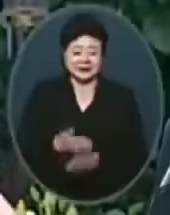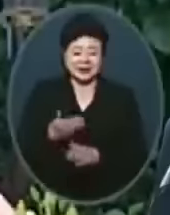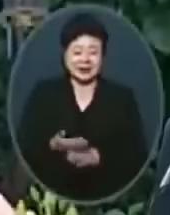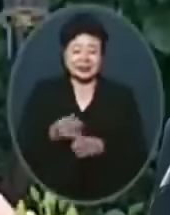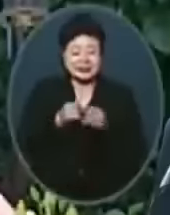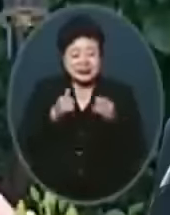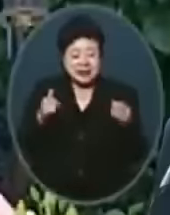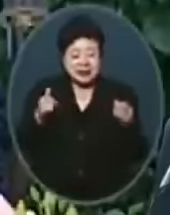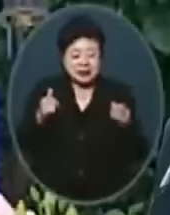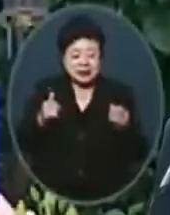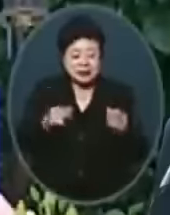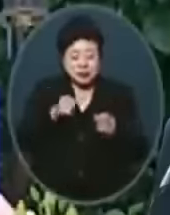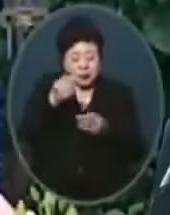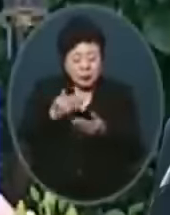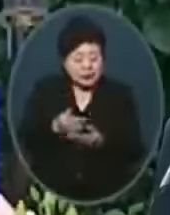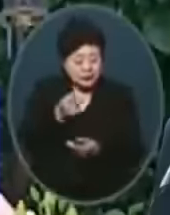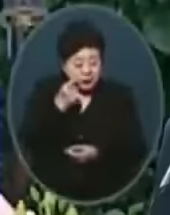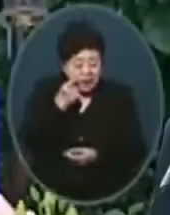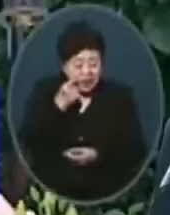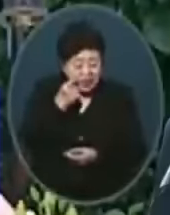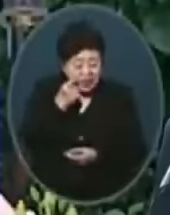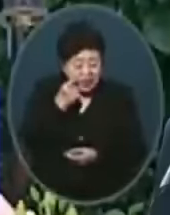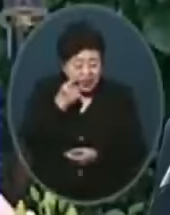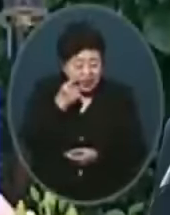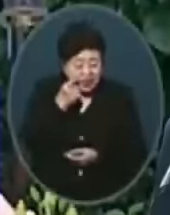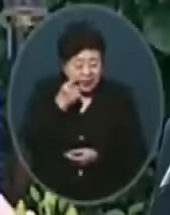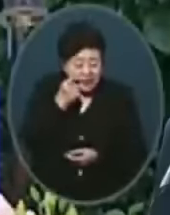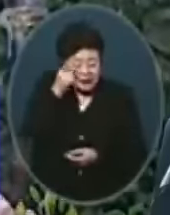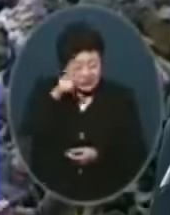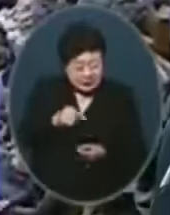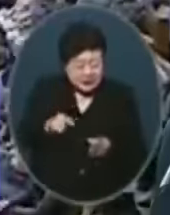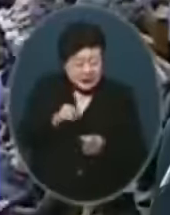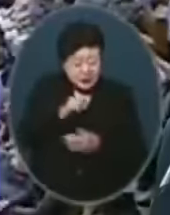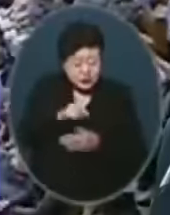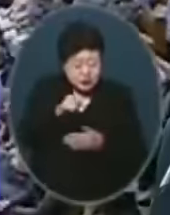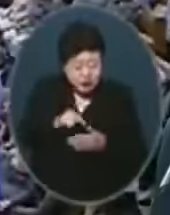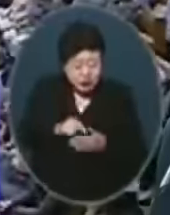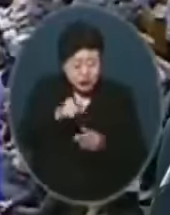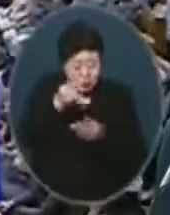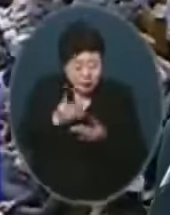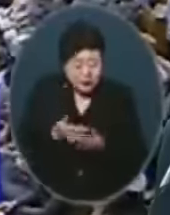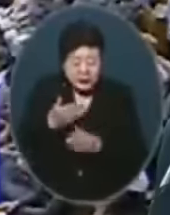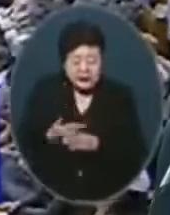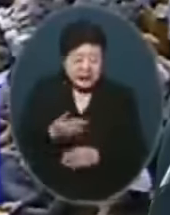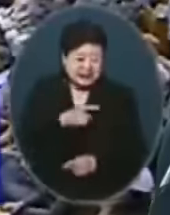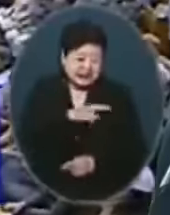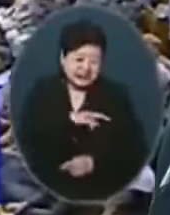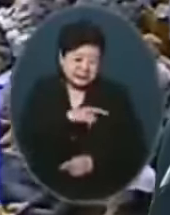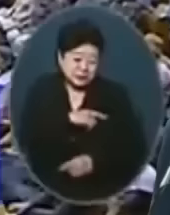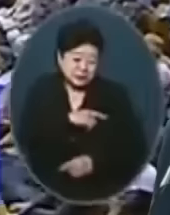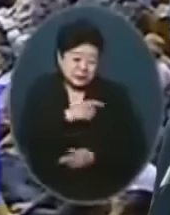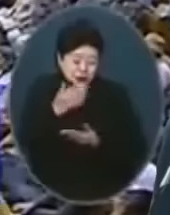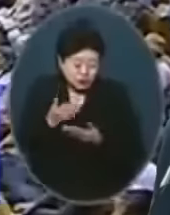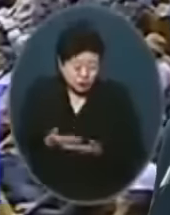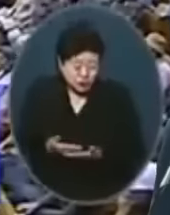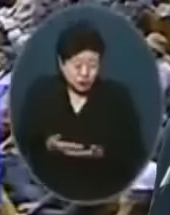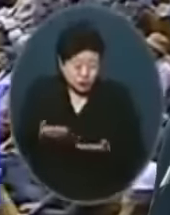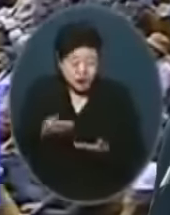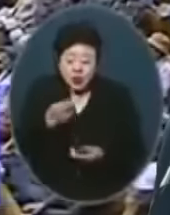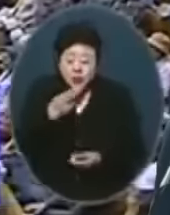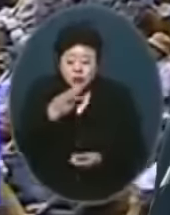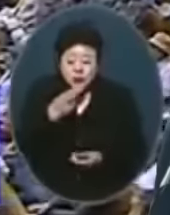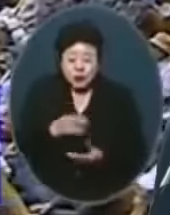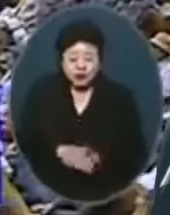다른 이로서는 구원받을 수가 없나니 천하 사람 중에 구원을 받을 만한 다른 이름을 우리에게 주신